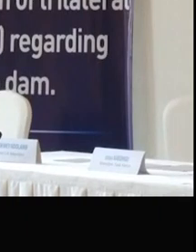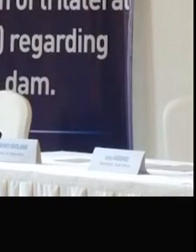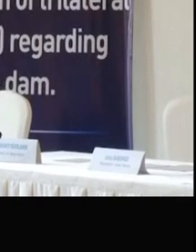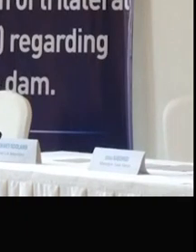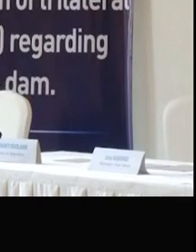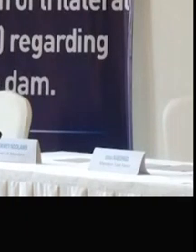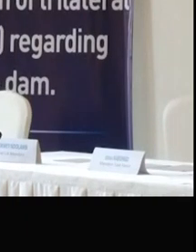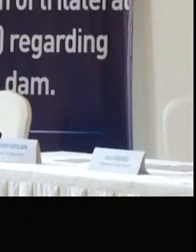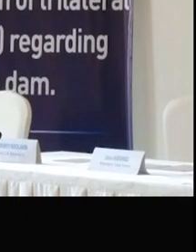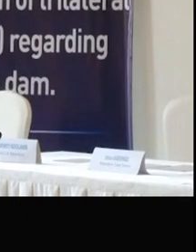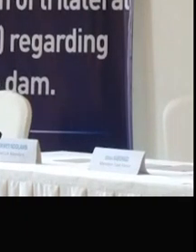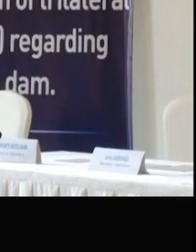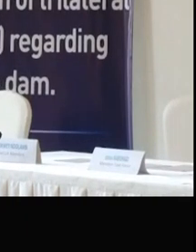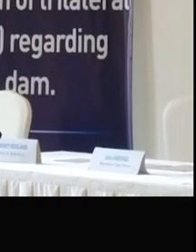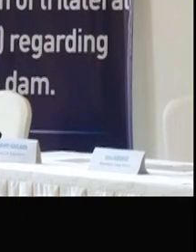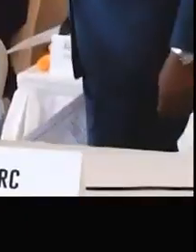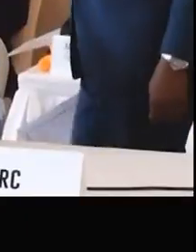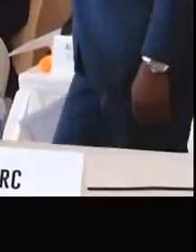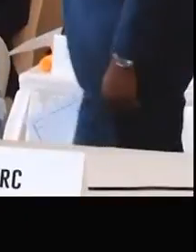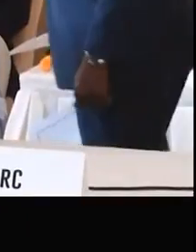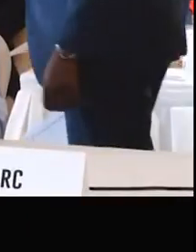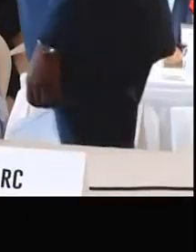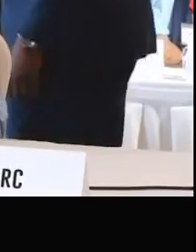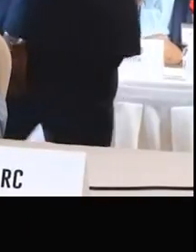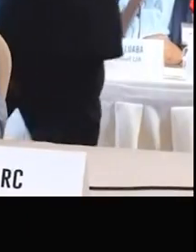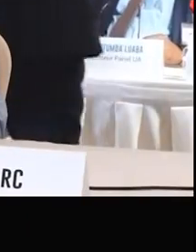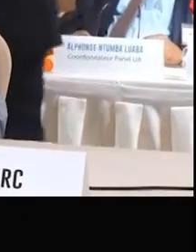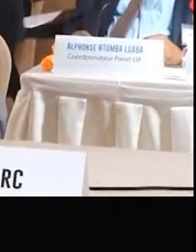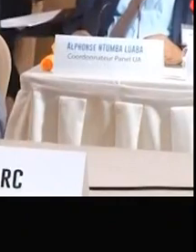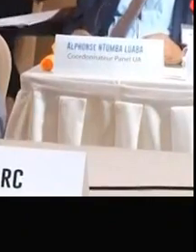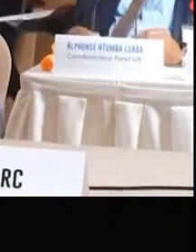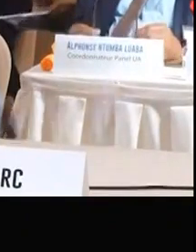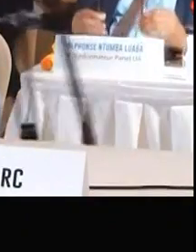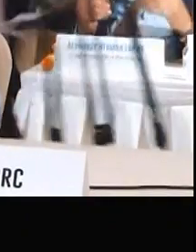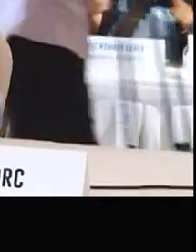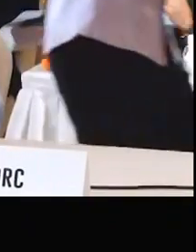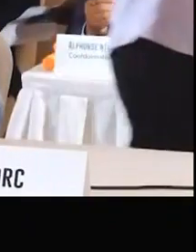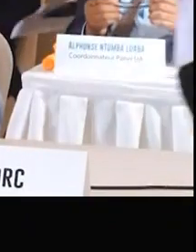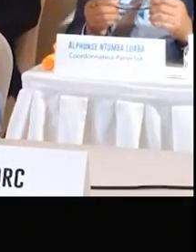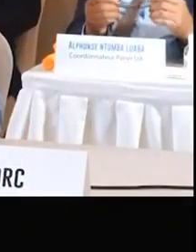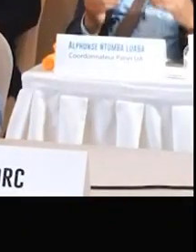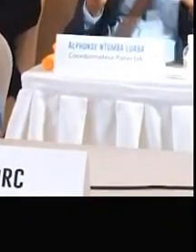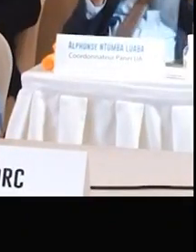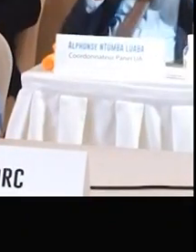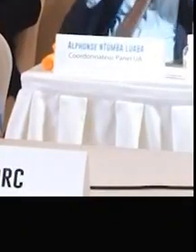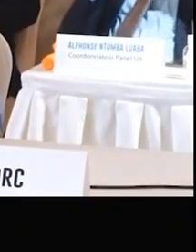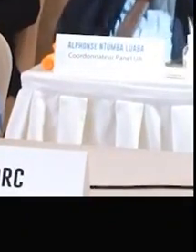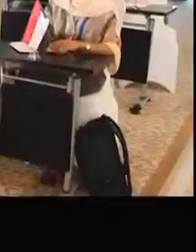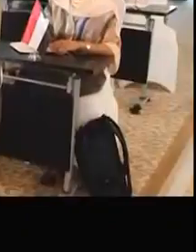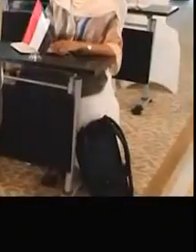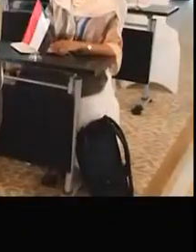constitue un pas dans les longues négociations autour des l'épineuse question du remplissage du barrage